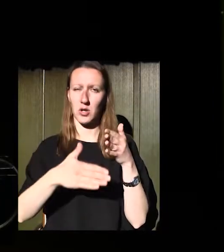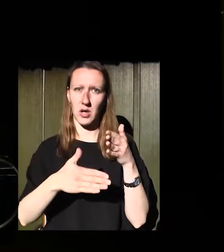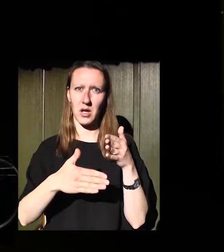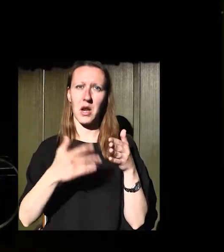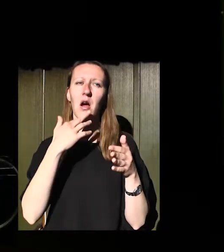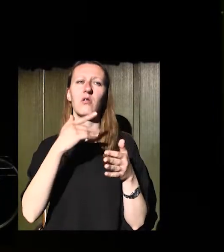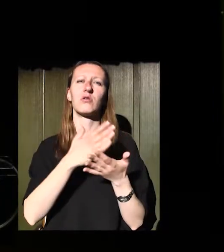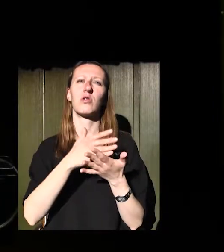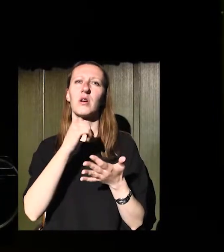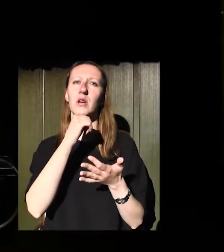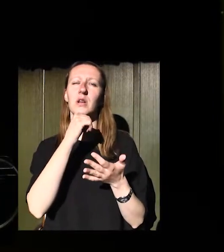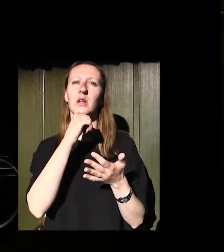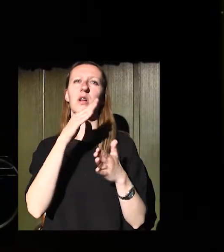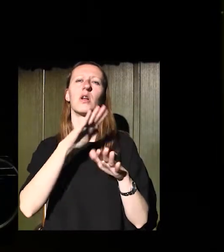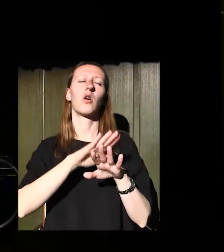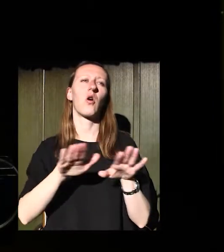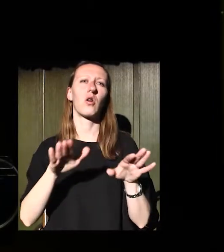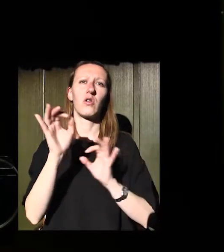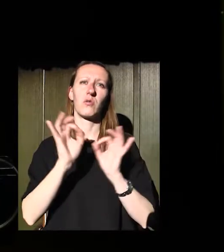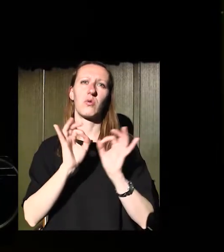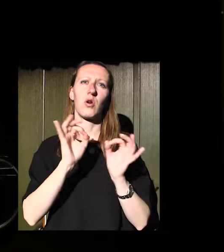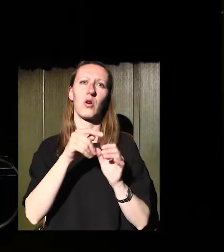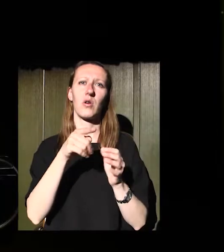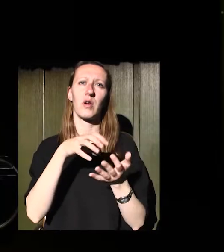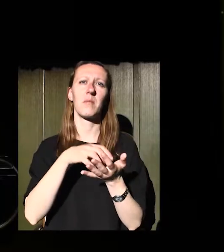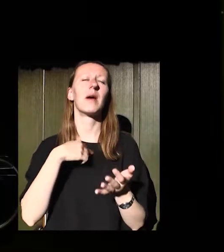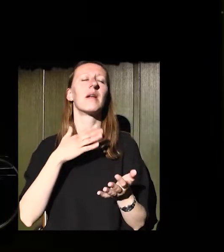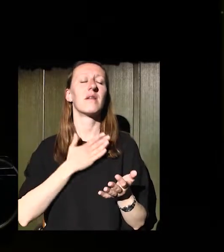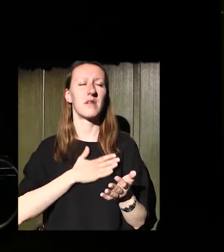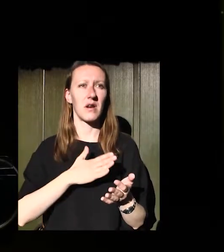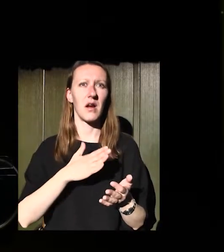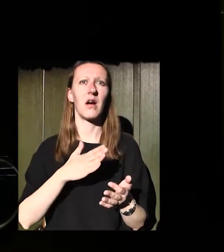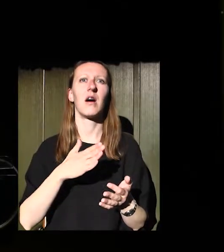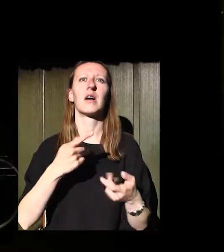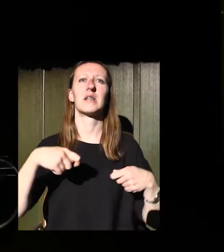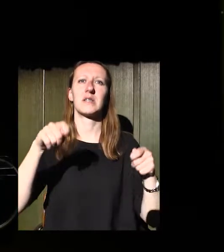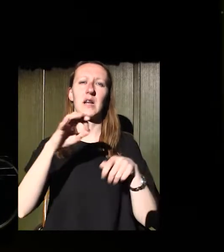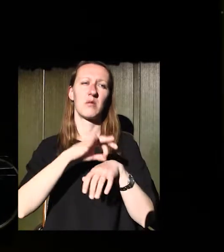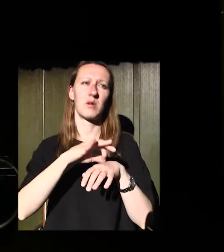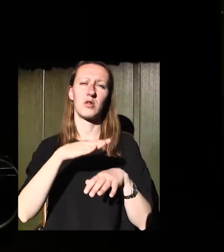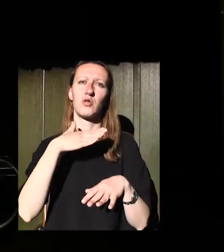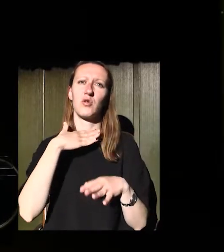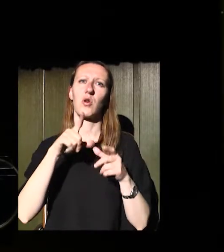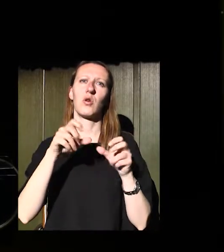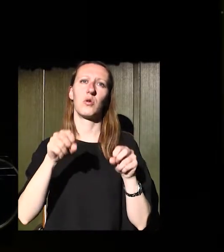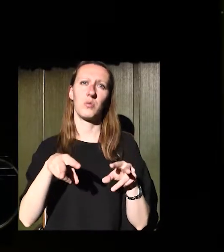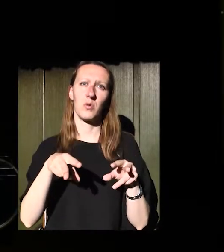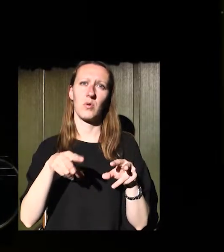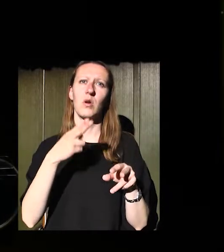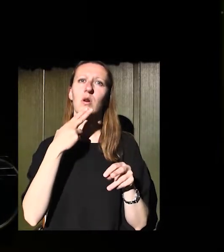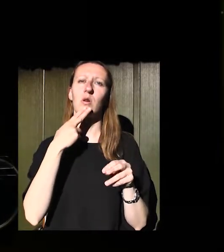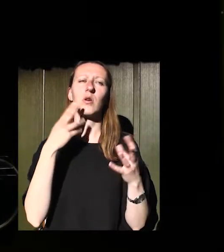kraju, kao što je i praktički gotov projekt, meni posebno značajan, izgradnje medicinske škole u